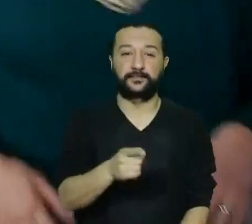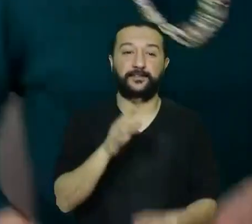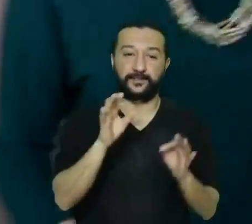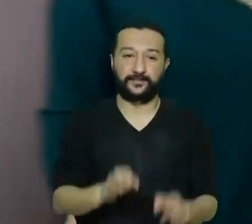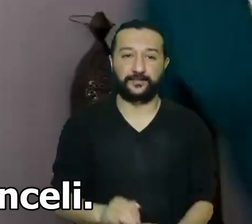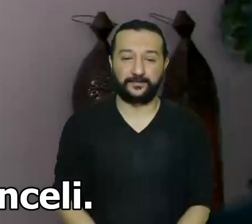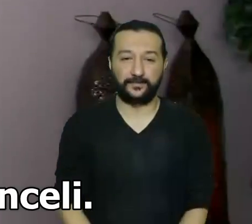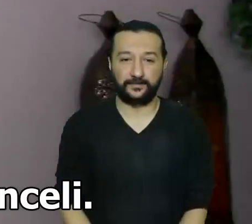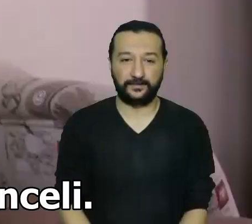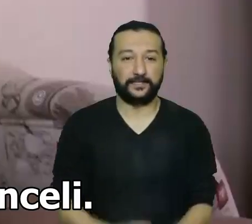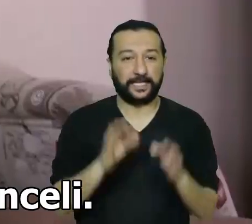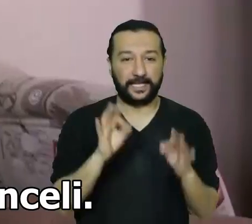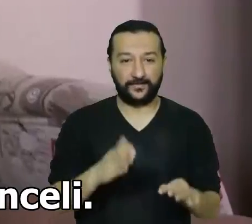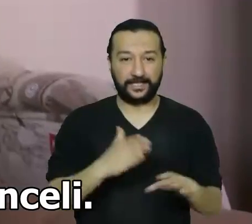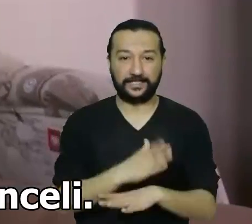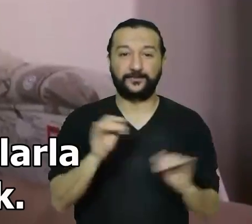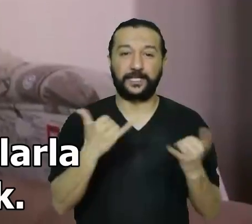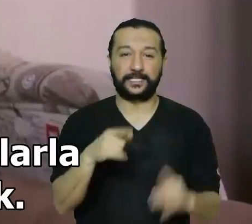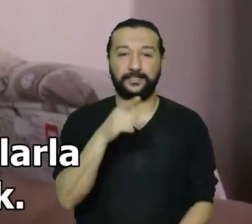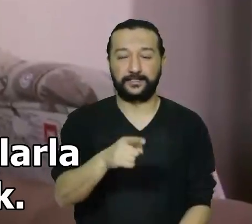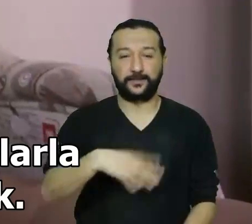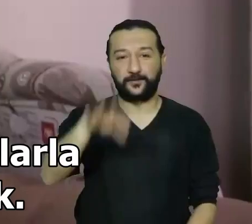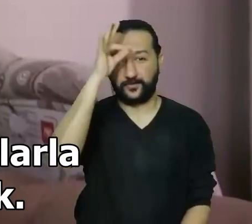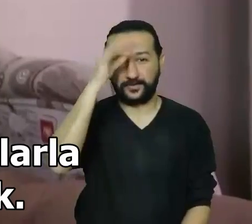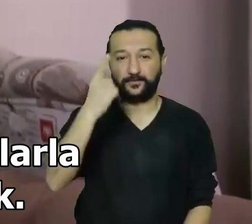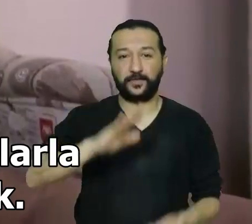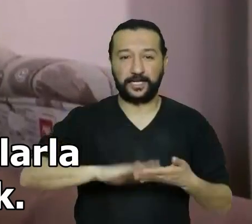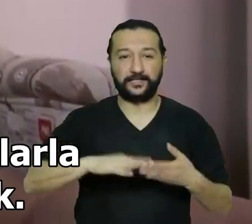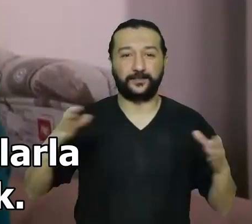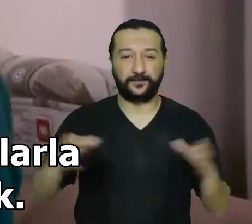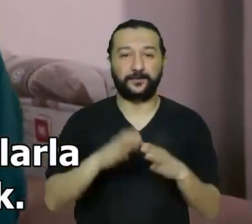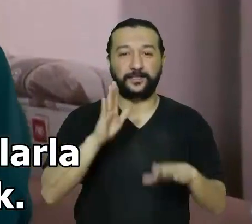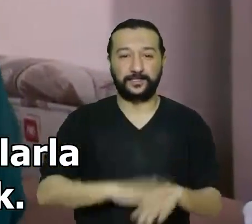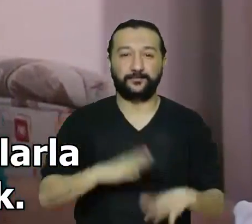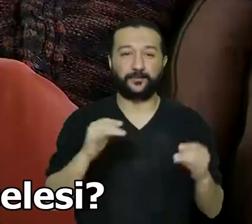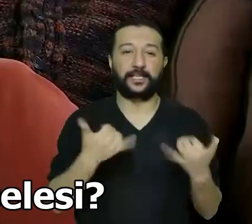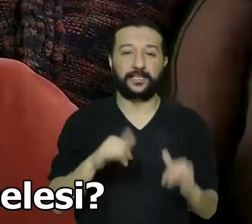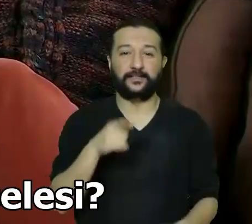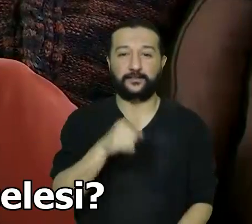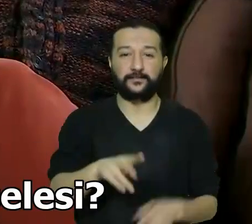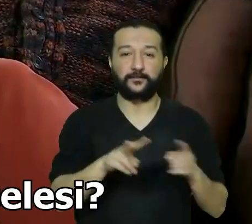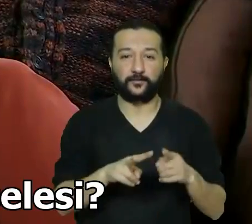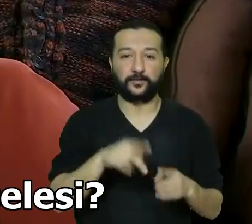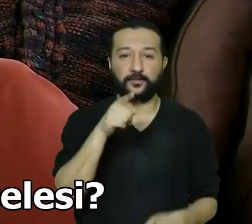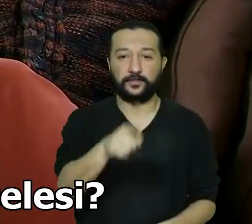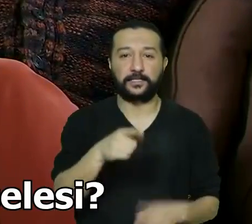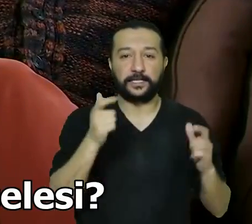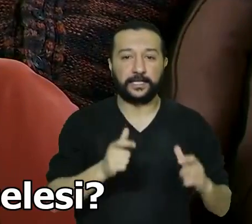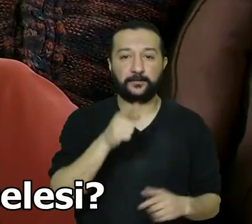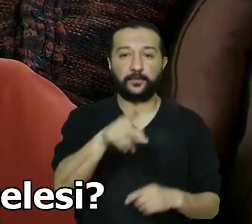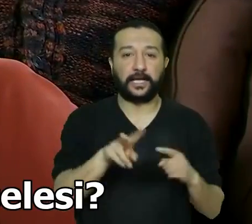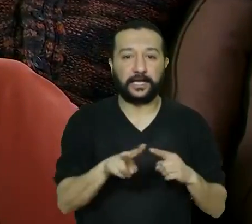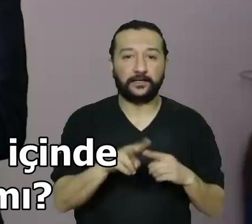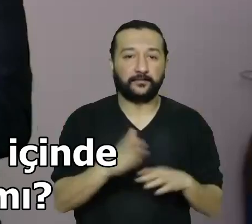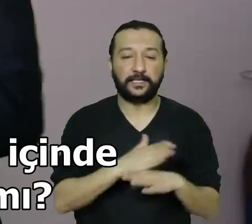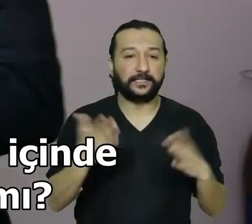Evet ya. Evet evet, gerçekten çok eğlenceli. Üniversitede bir gün arkadaşlarla yapmıştık, çok eğlenmiştik. Nurhan, nerede bu